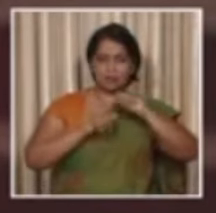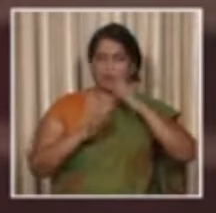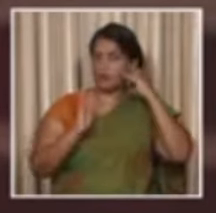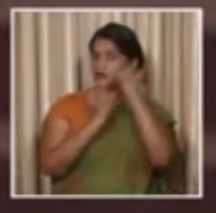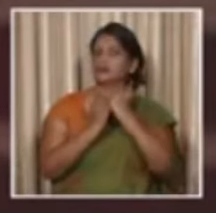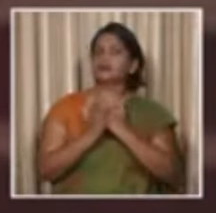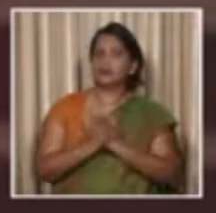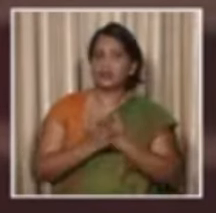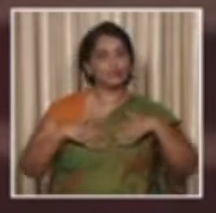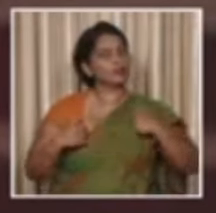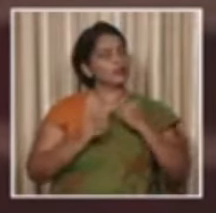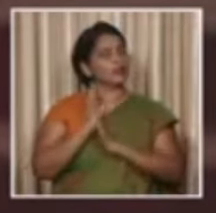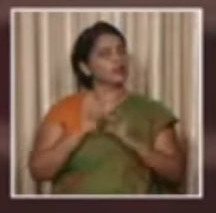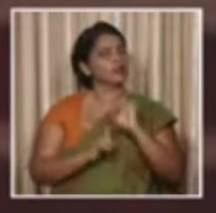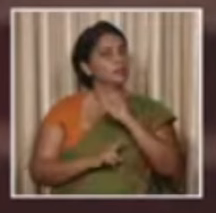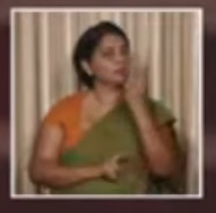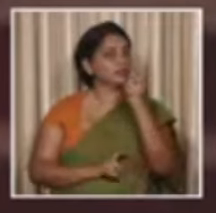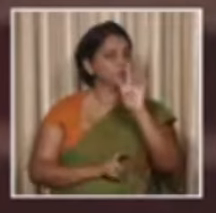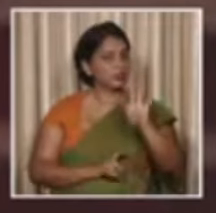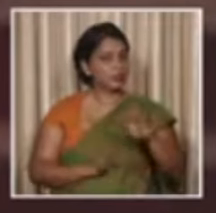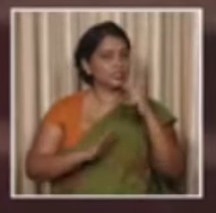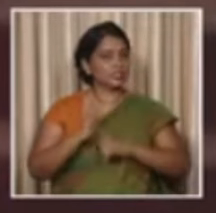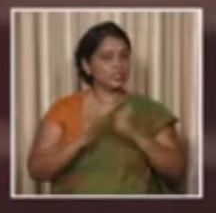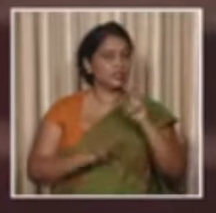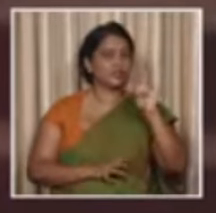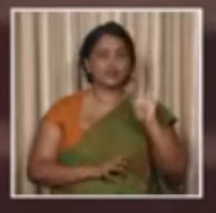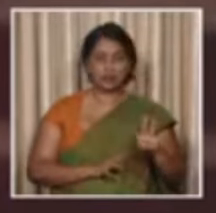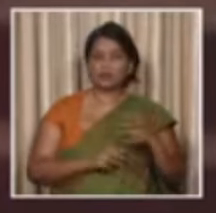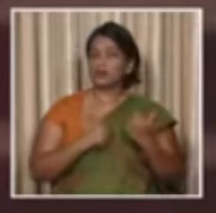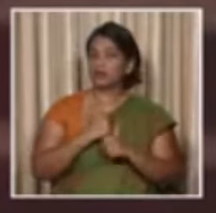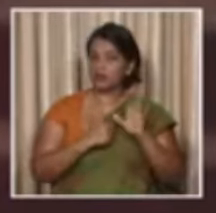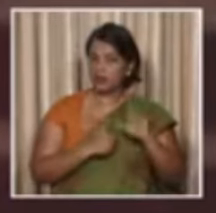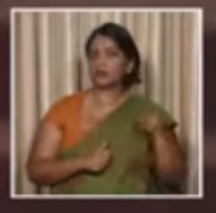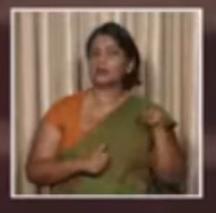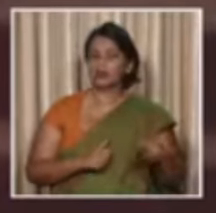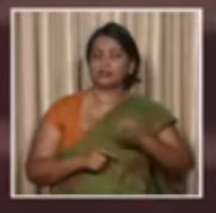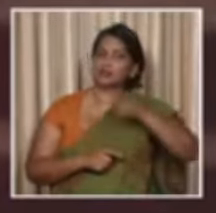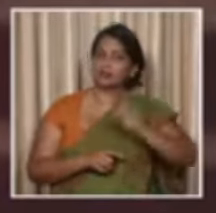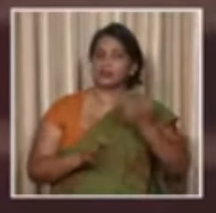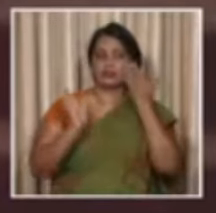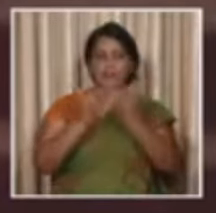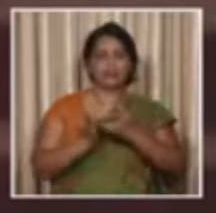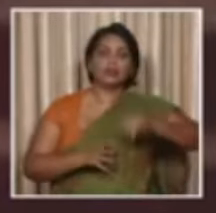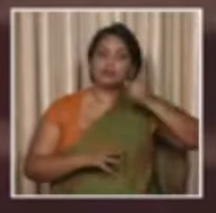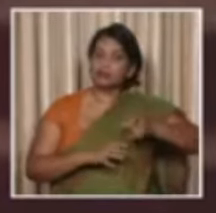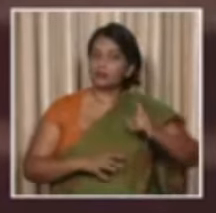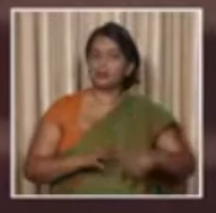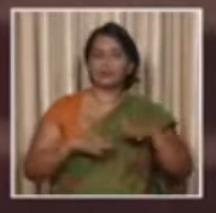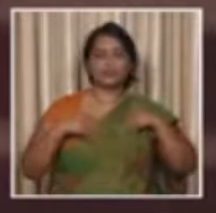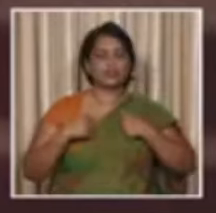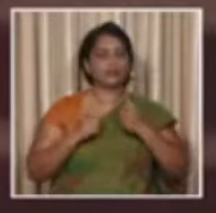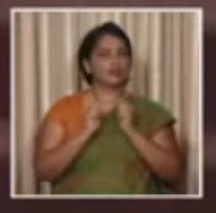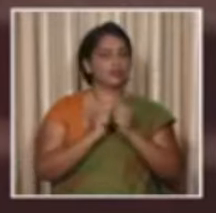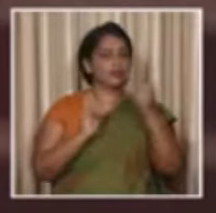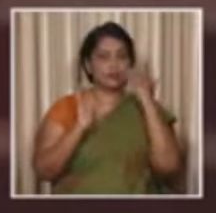සම්බන්ධයෙන් සෞඛ්‍ය අමාත්‍යවරයා විසින් 2024 ජනවාරි 24 වෙනිදා සාදර ලද නියෝග මම ඉදිරිපත් කරමි මෙම නියෝග සෞඛ්‍ය කටයුතු